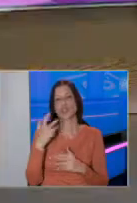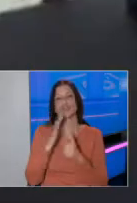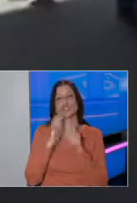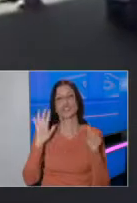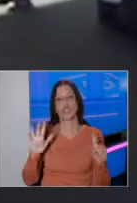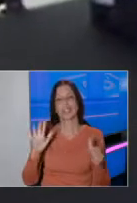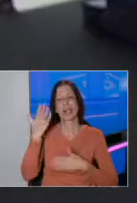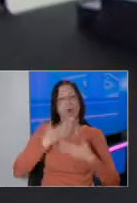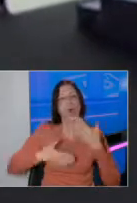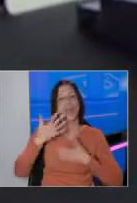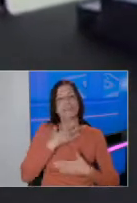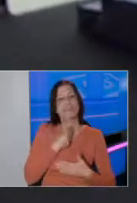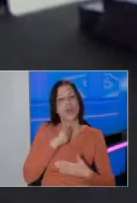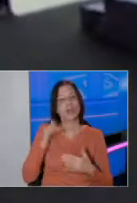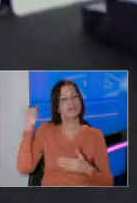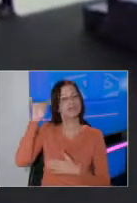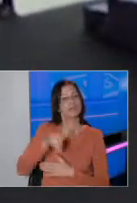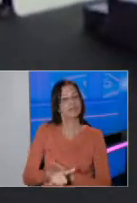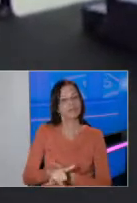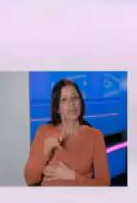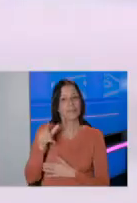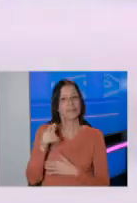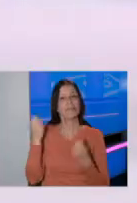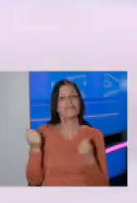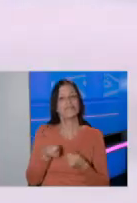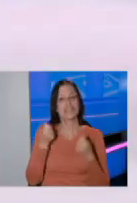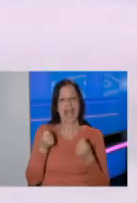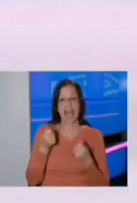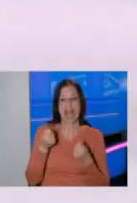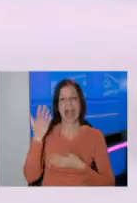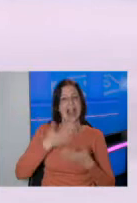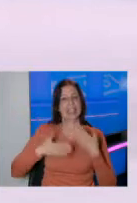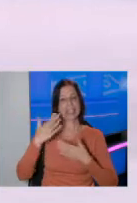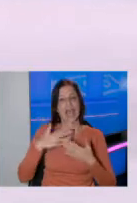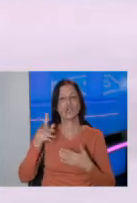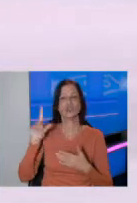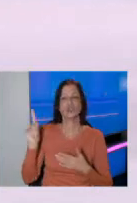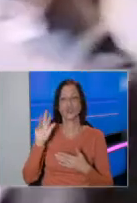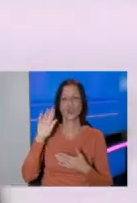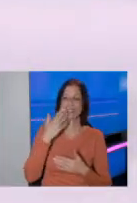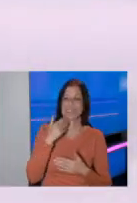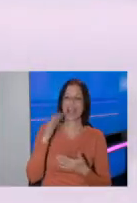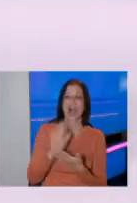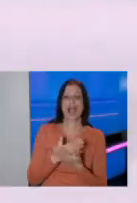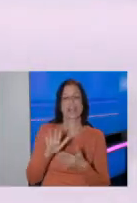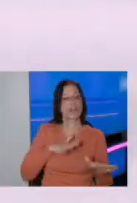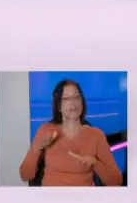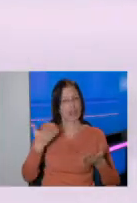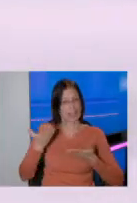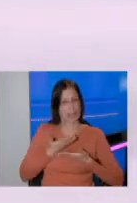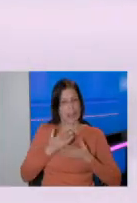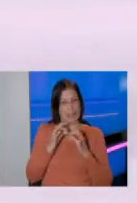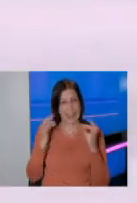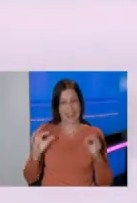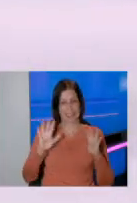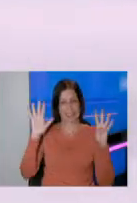כ-316 עולים מאתיופיה נחתו הבוקר במסגרת מבצע העלייה צור ישראל. זאת במסגרת החלטת הממשלה שהתקבלה בתחילת